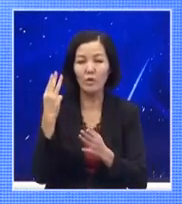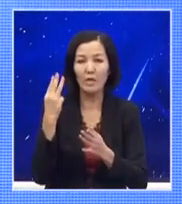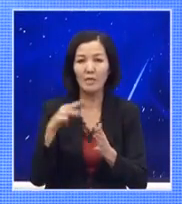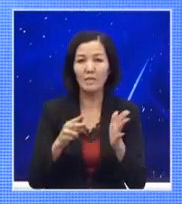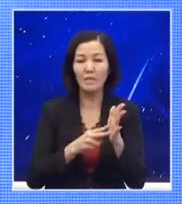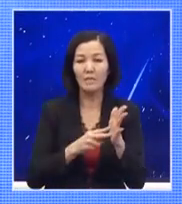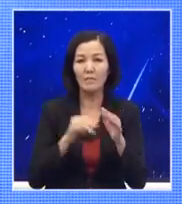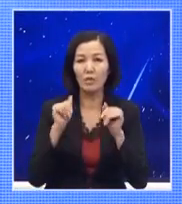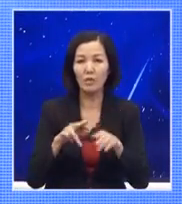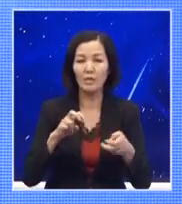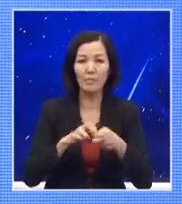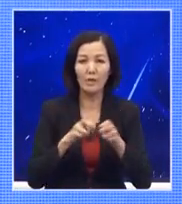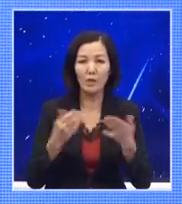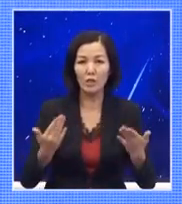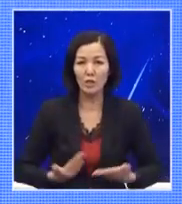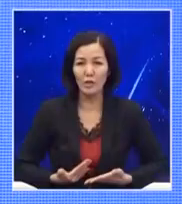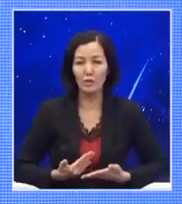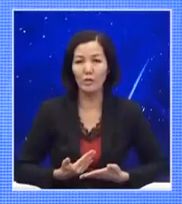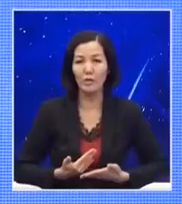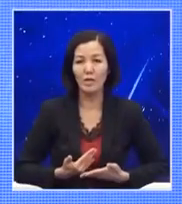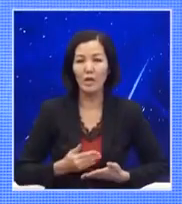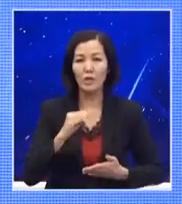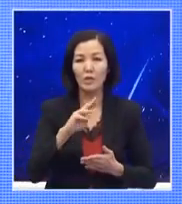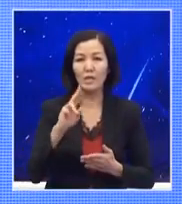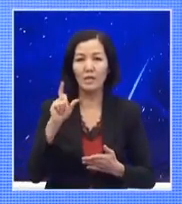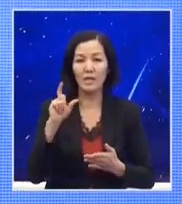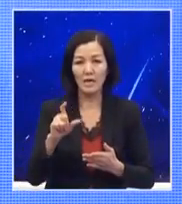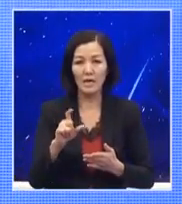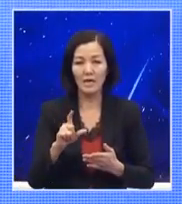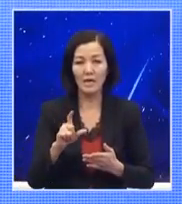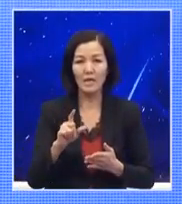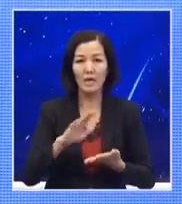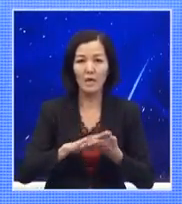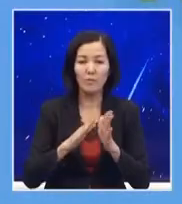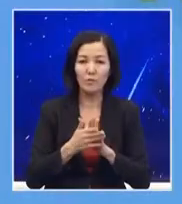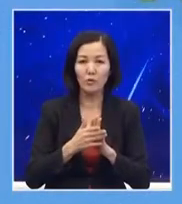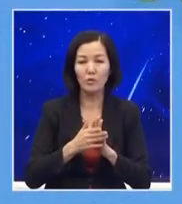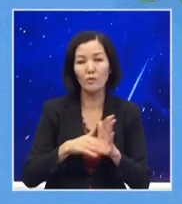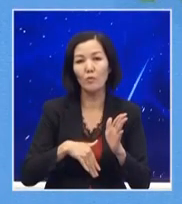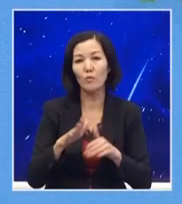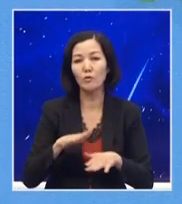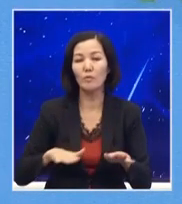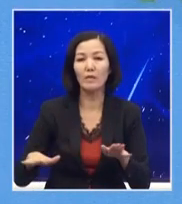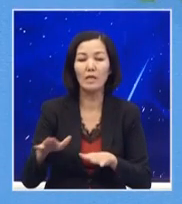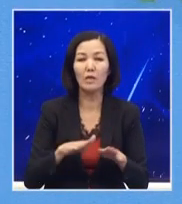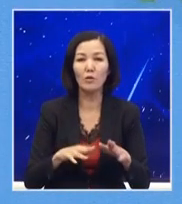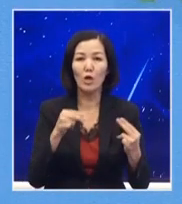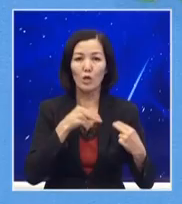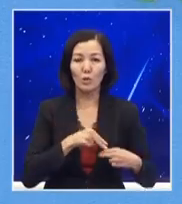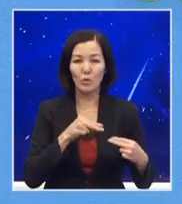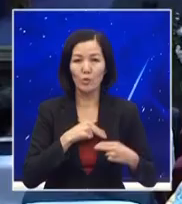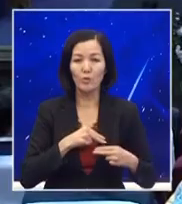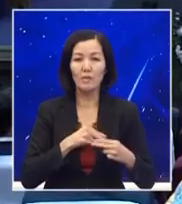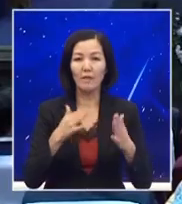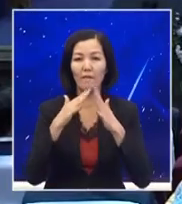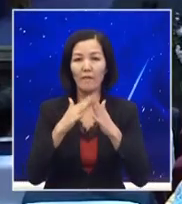решение проблем жилищного коммунального хозяйства и обустройства территории. В нашем регионе трудятся именитые фермеры